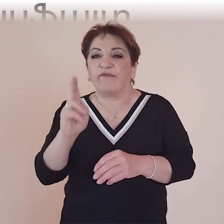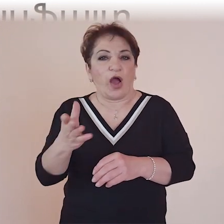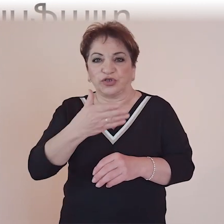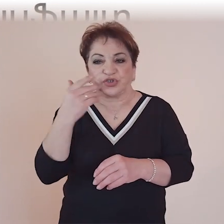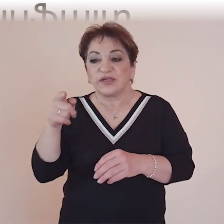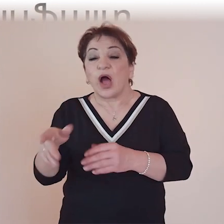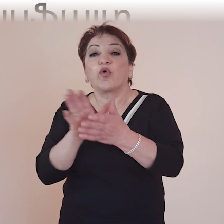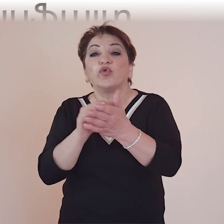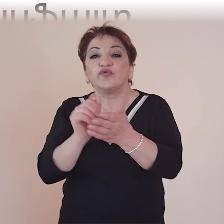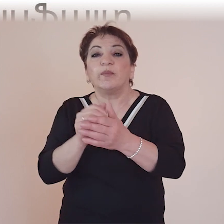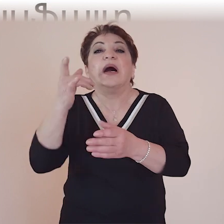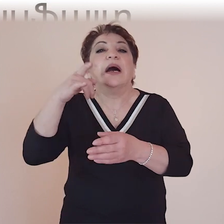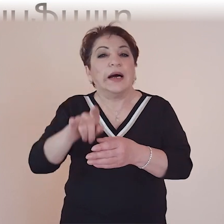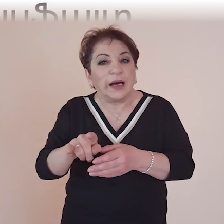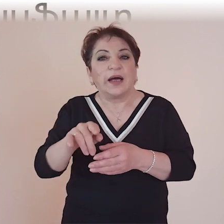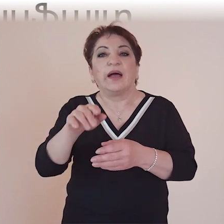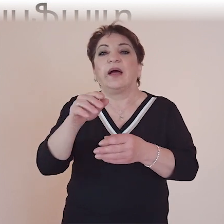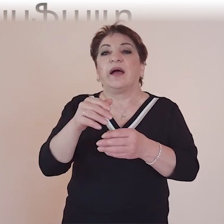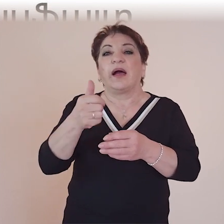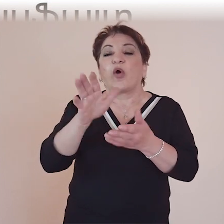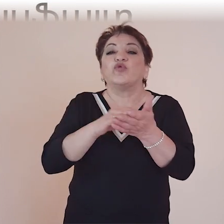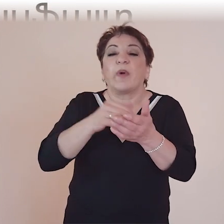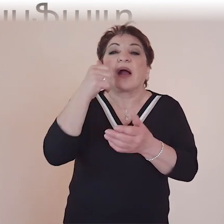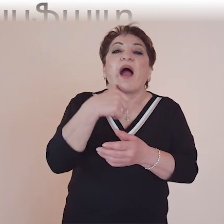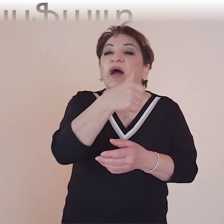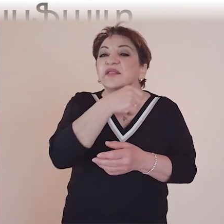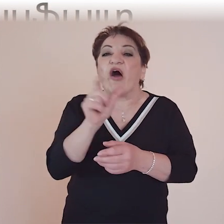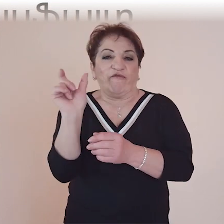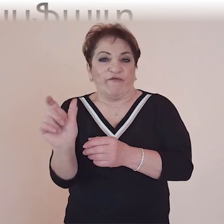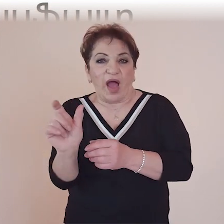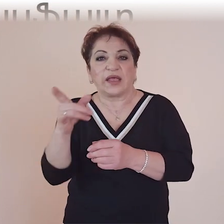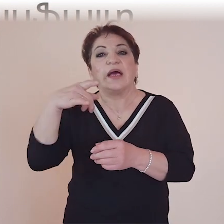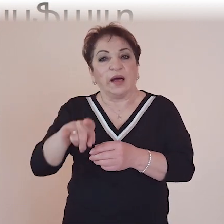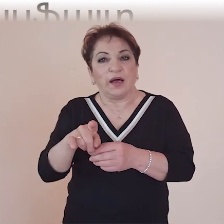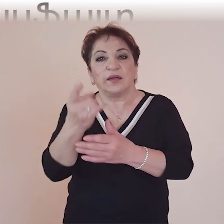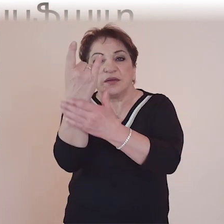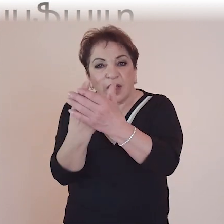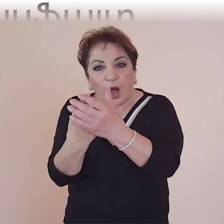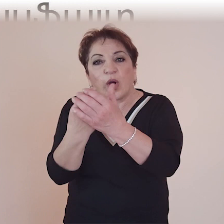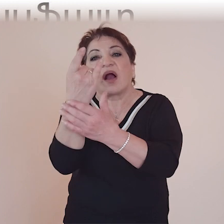կաղթնավանքի ըն է, որը չի գրվում, բայց լսվում է։ Եվ